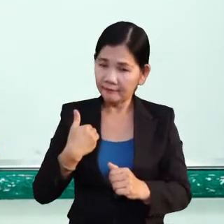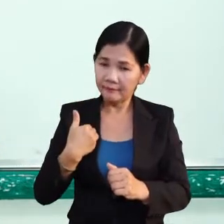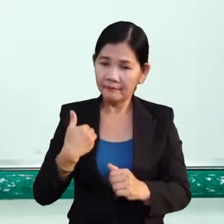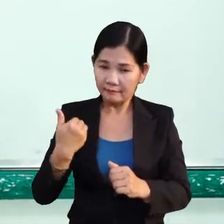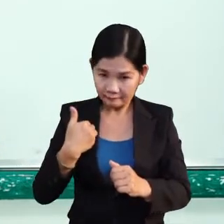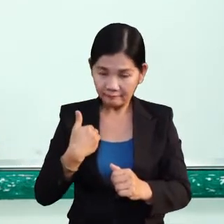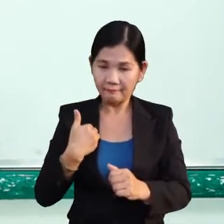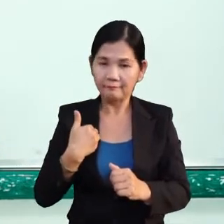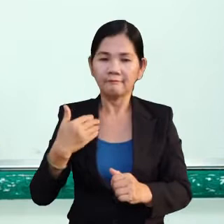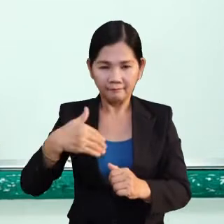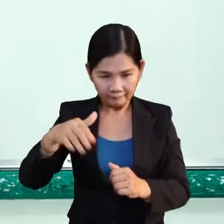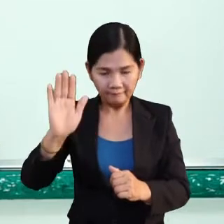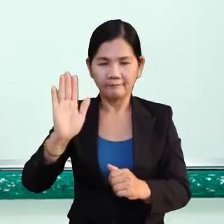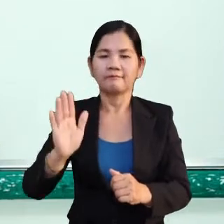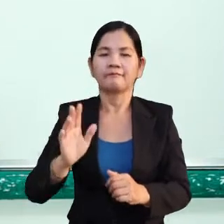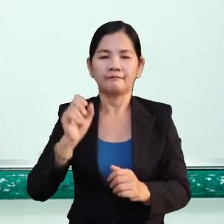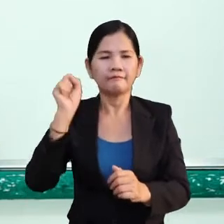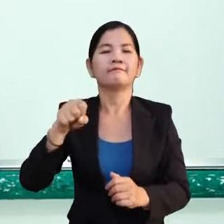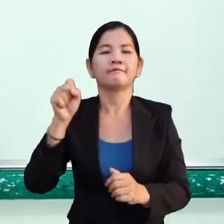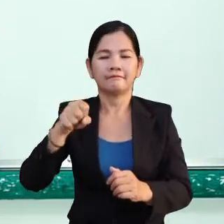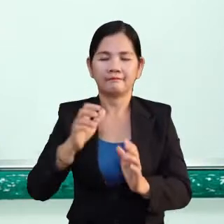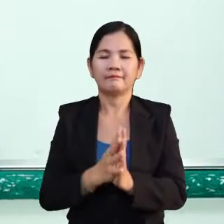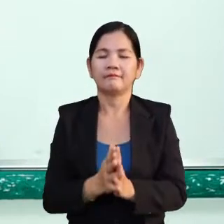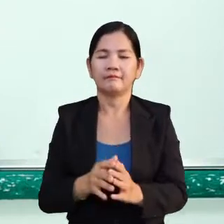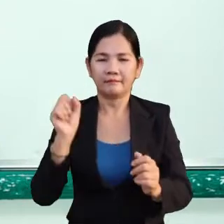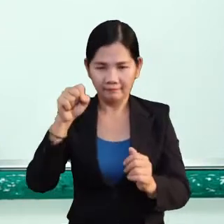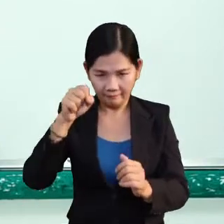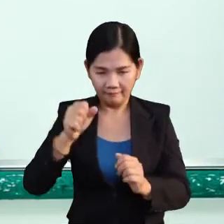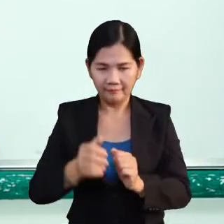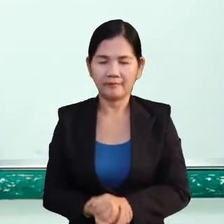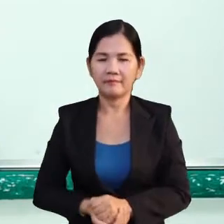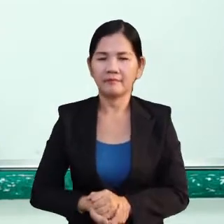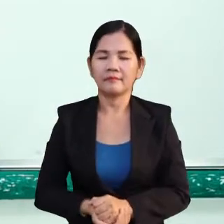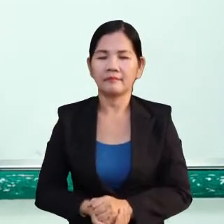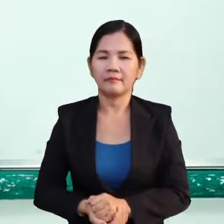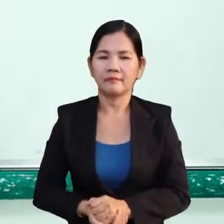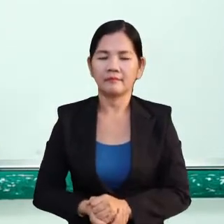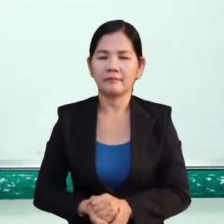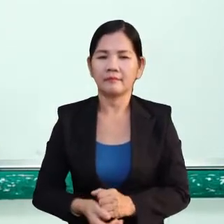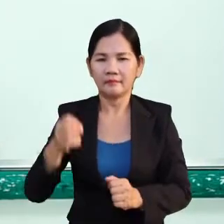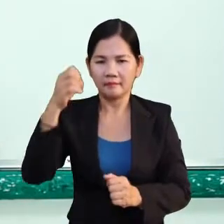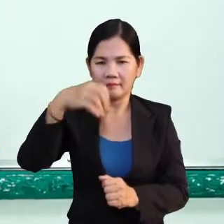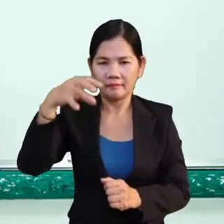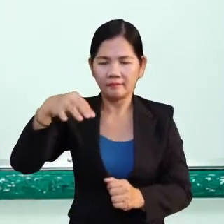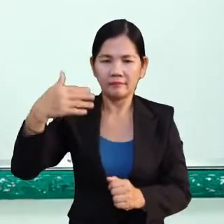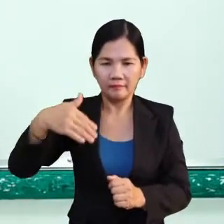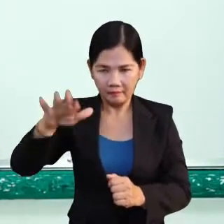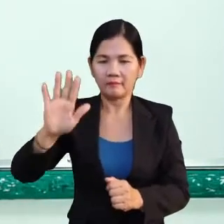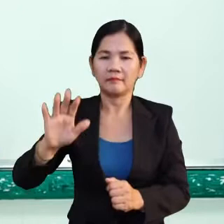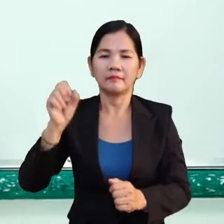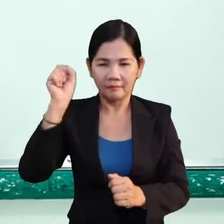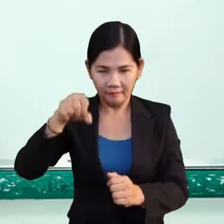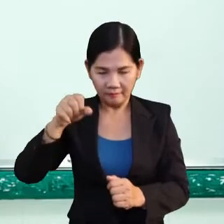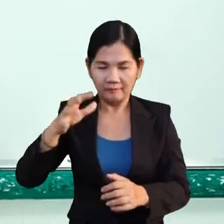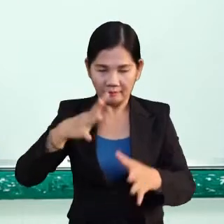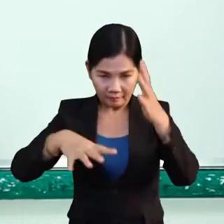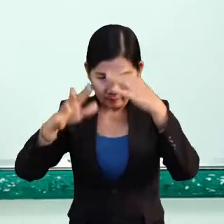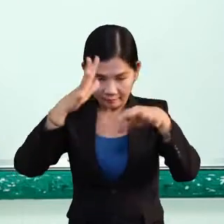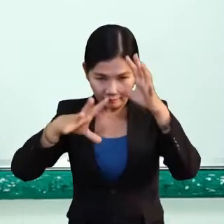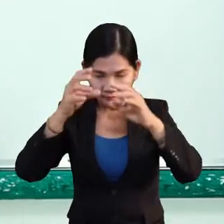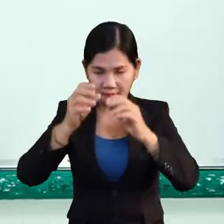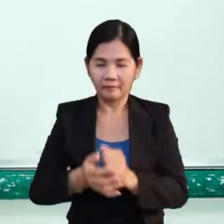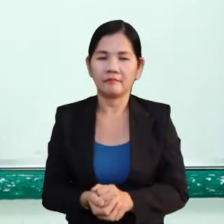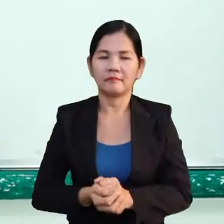ចាកូនទៅសាលារៀនកូនណាចាអញ្ចឹងរាល់ថ្ងៃកូនទៅសាលាកូនទៅសាលារៀនចា